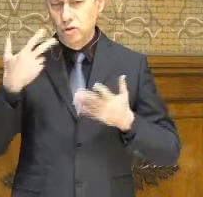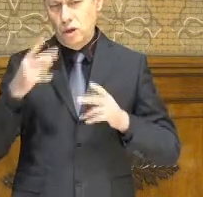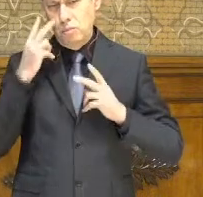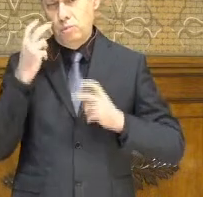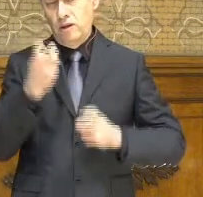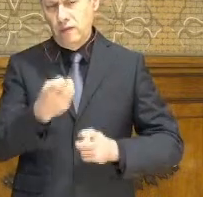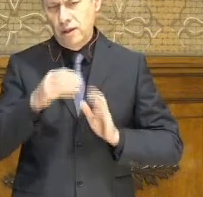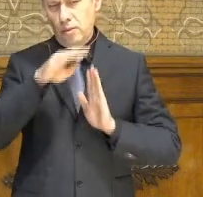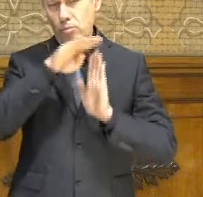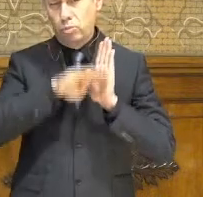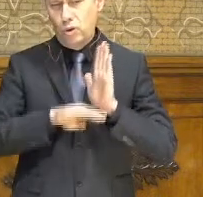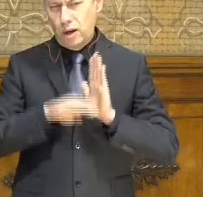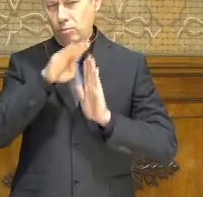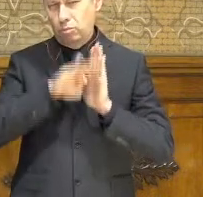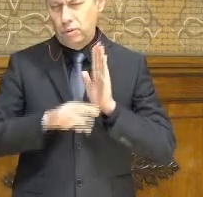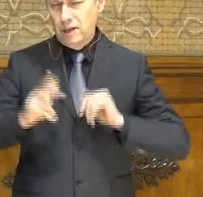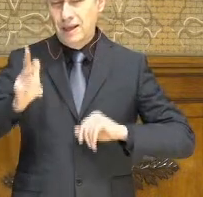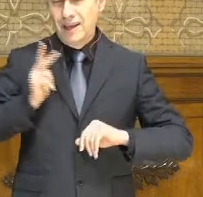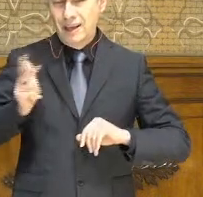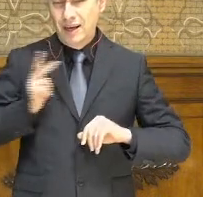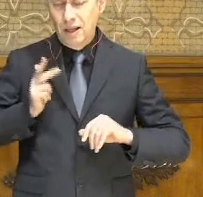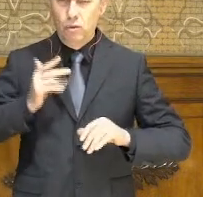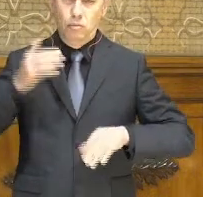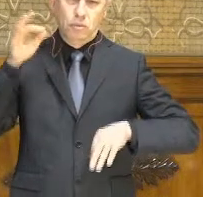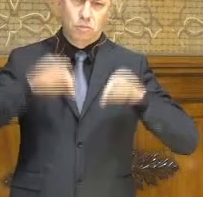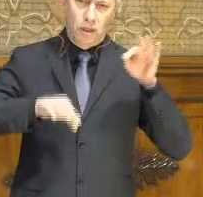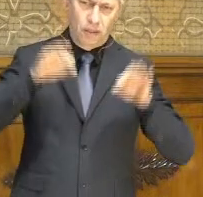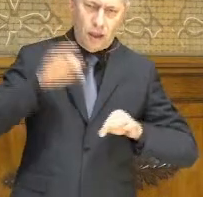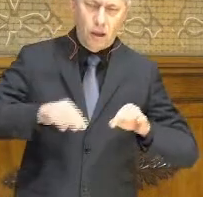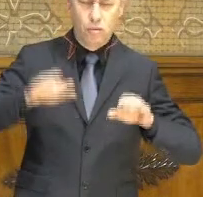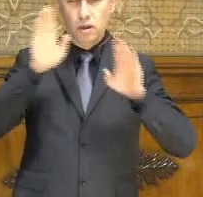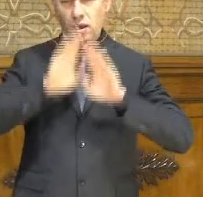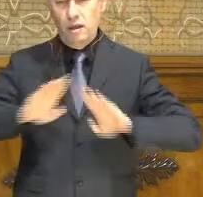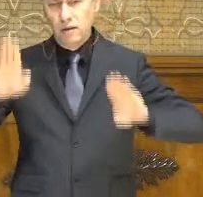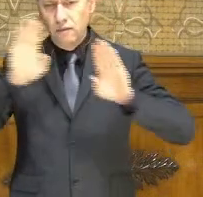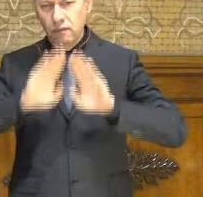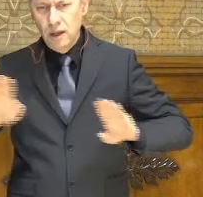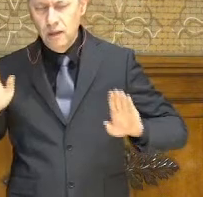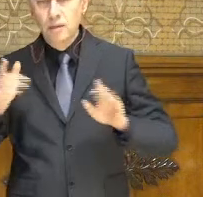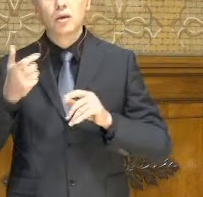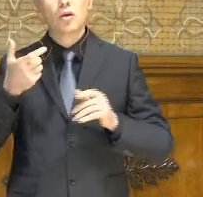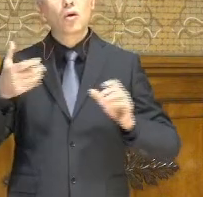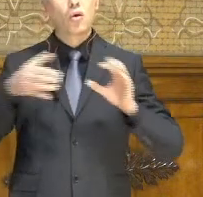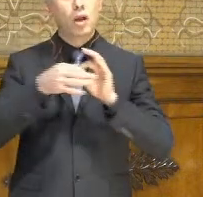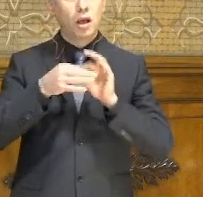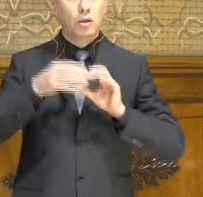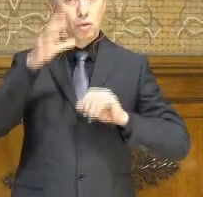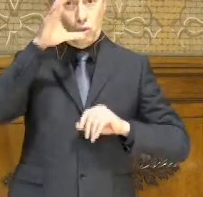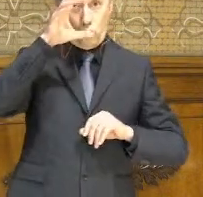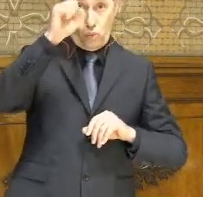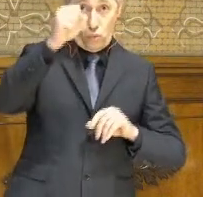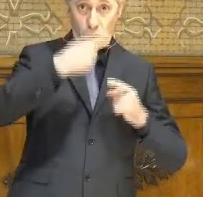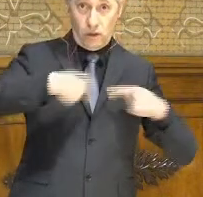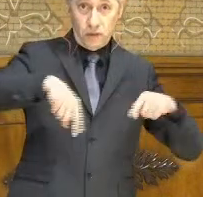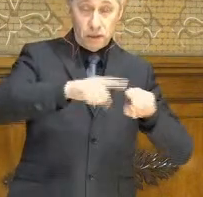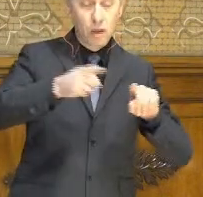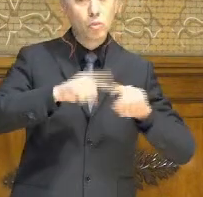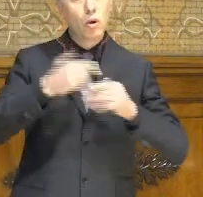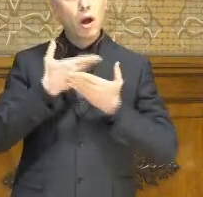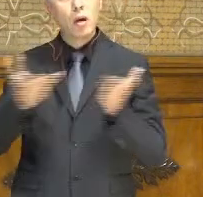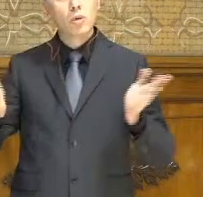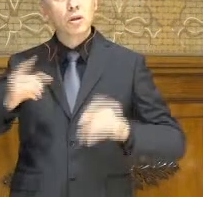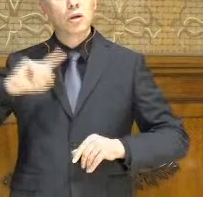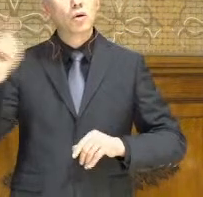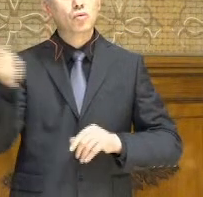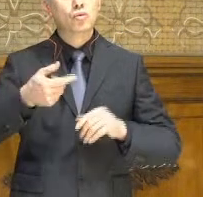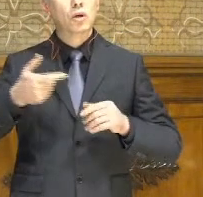ricchissimo programma di eventi culturali e spettacoli dedicati alla comunità accademica ma aperti a tutta la cittadinanza